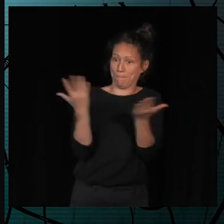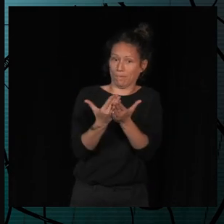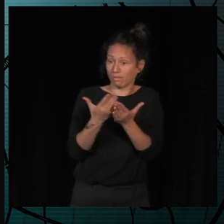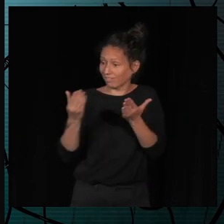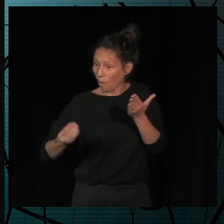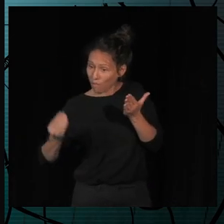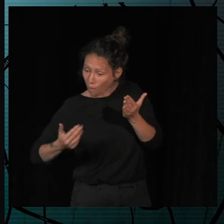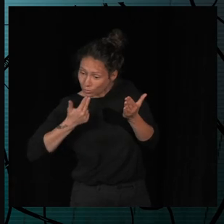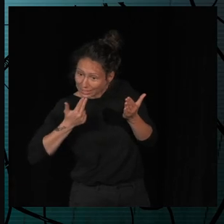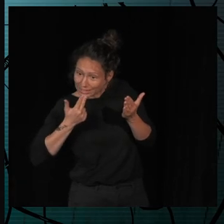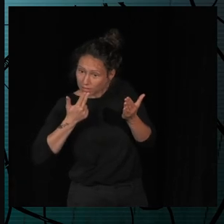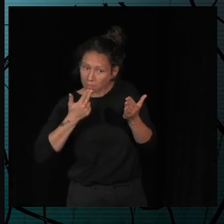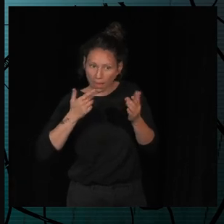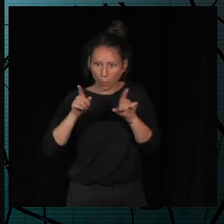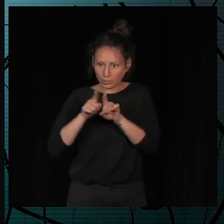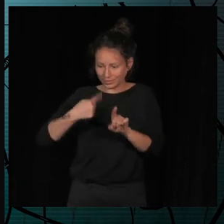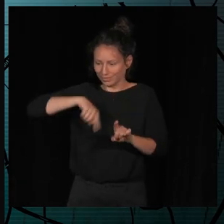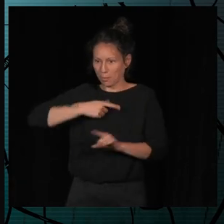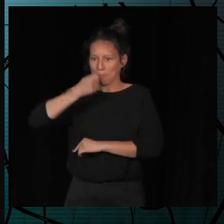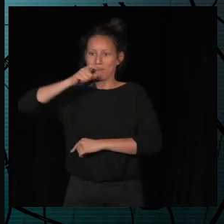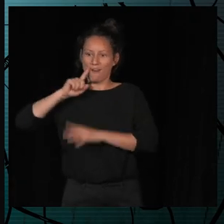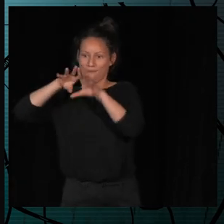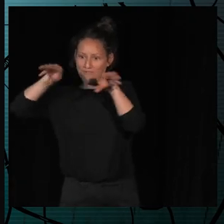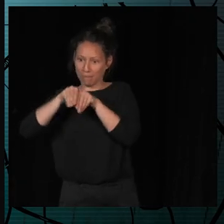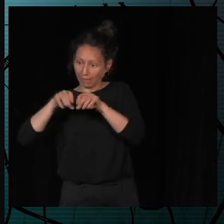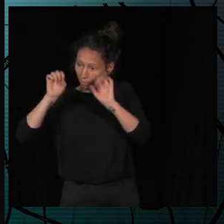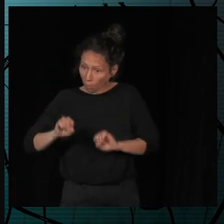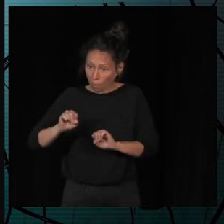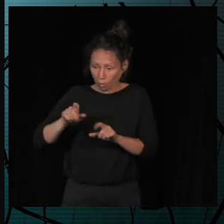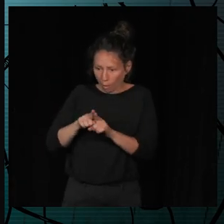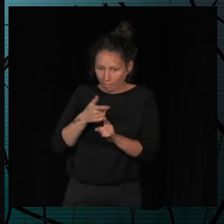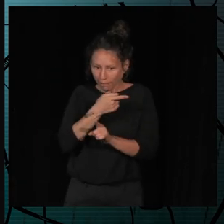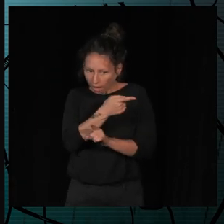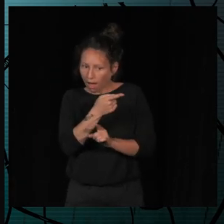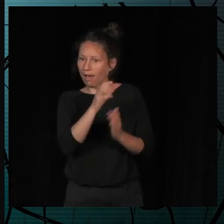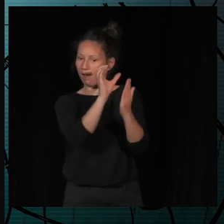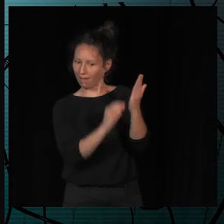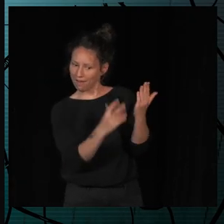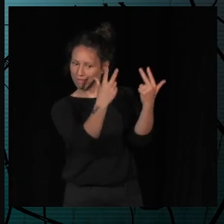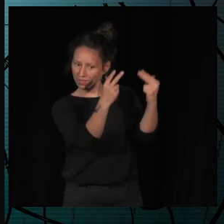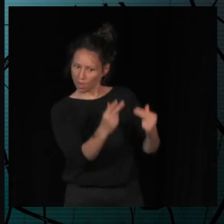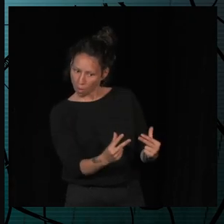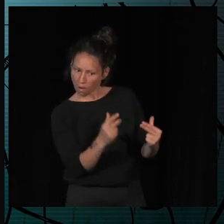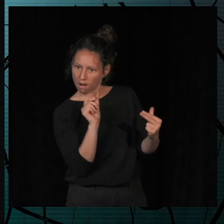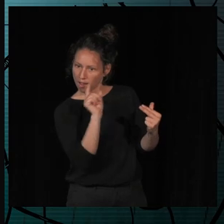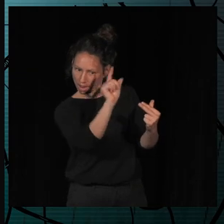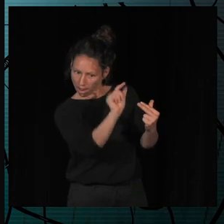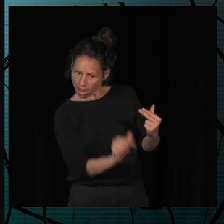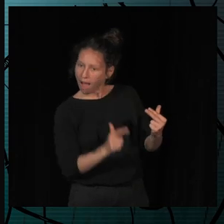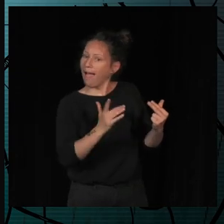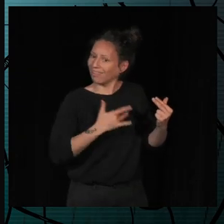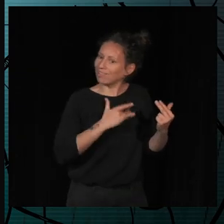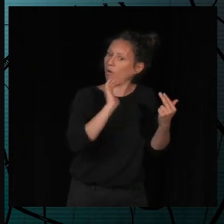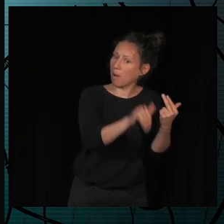les gamins on peut nous même tisser des liens aller vers des contenus que nous trouvons en tout cas beaucoup plus pertinent et à mettre euh